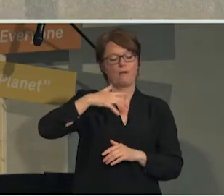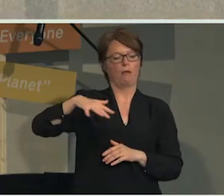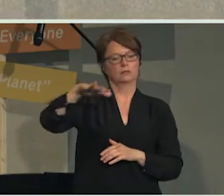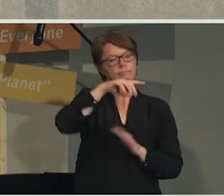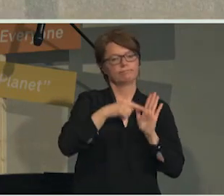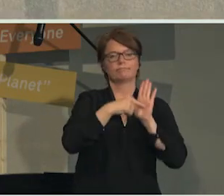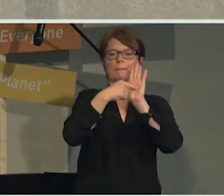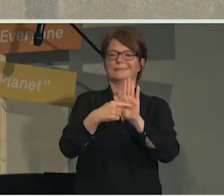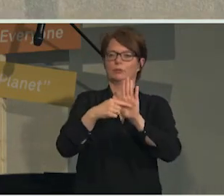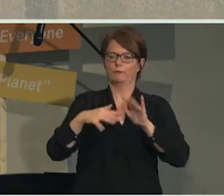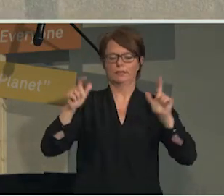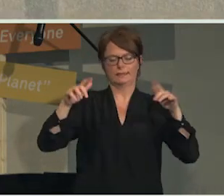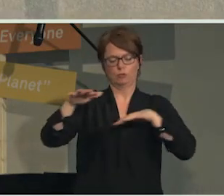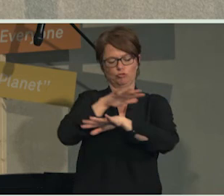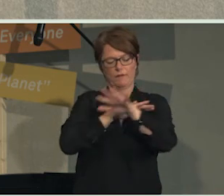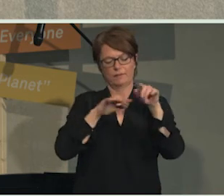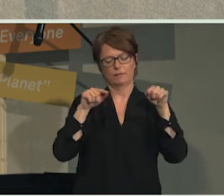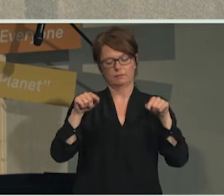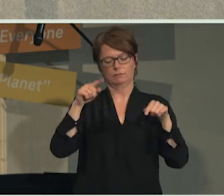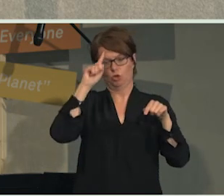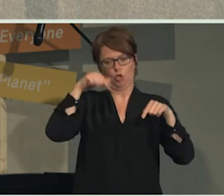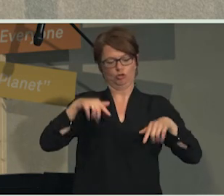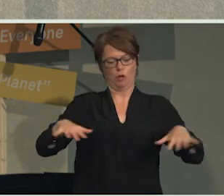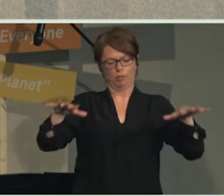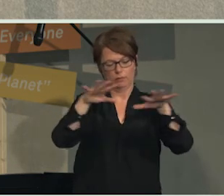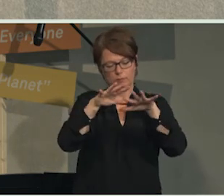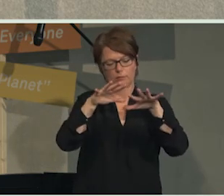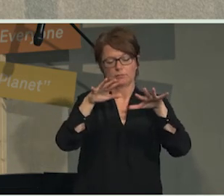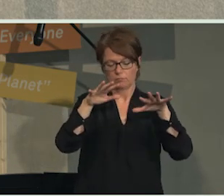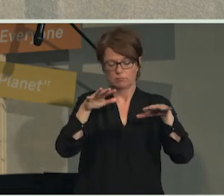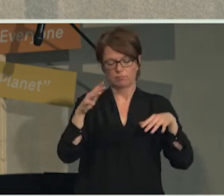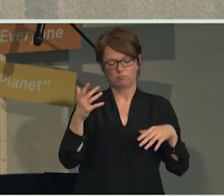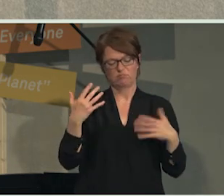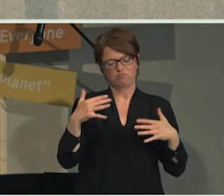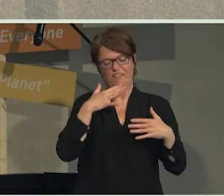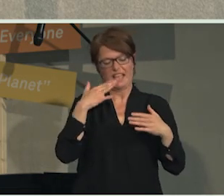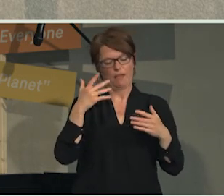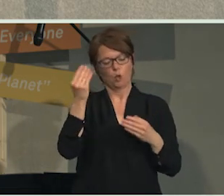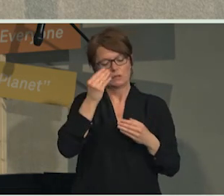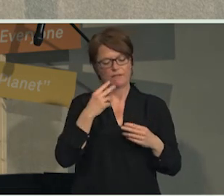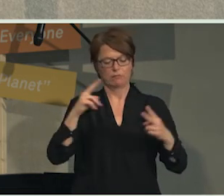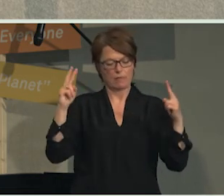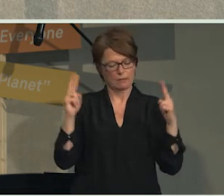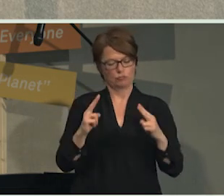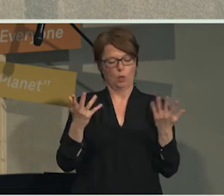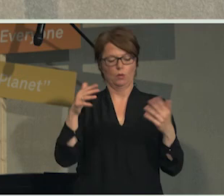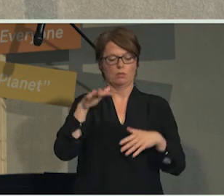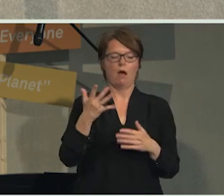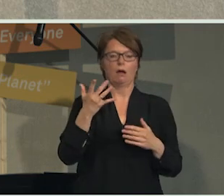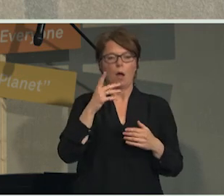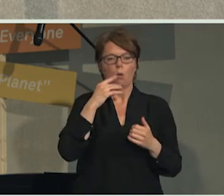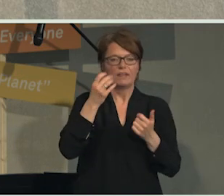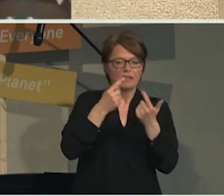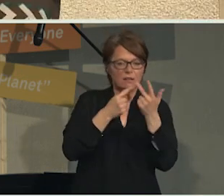es ginge in diesen künstlerischen Fragen lediglich um beleidigte Gefühle marginalisierter Gruppen. Der Vorwurf lautet